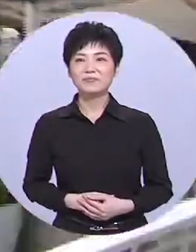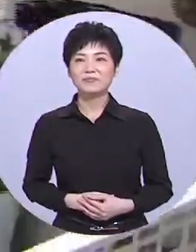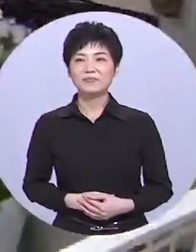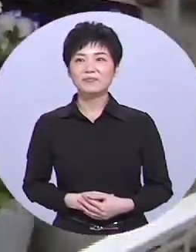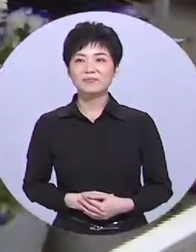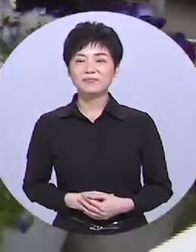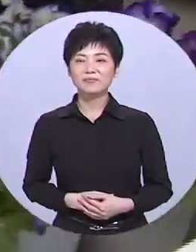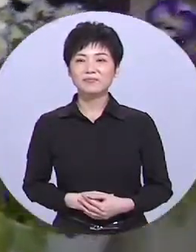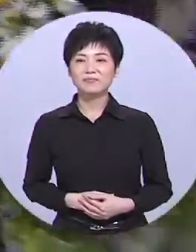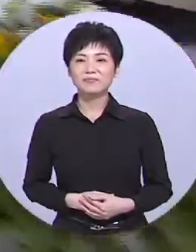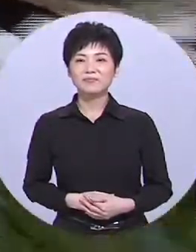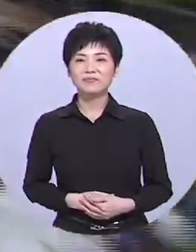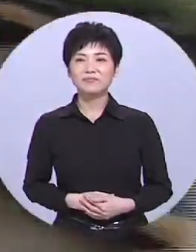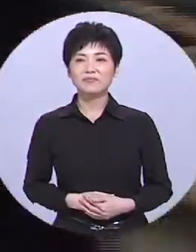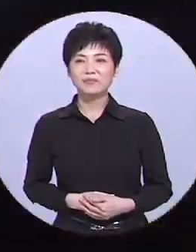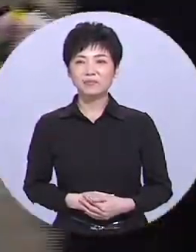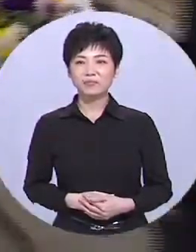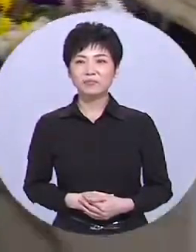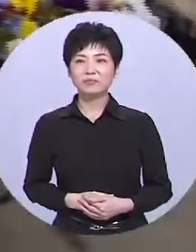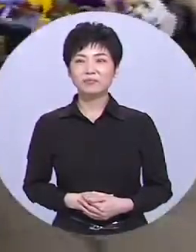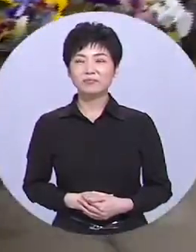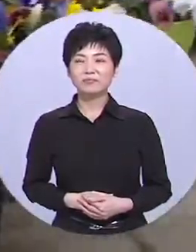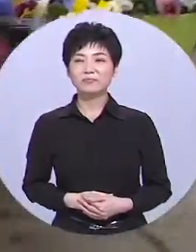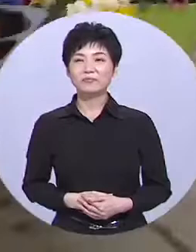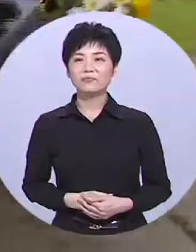当にちゃんと選んでくれる？